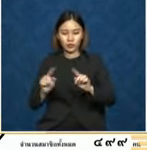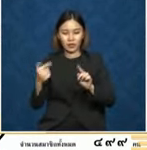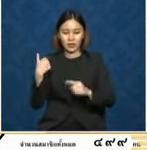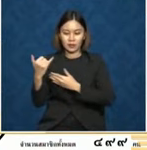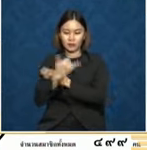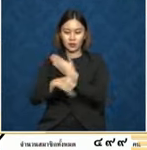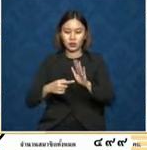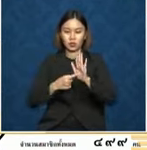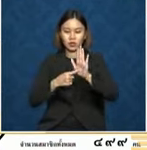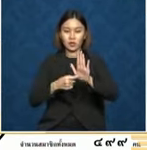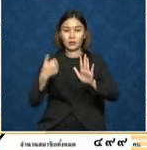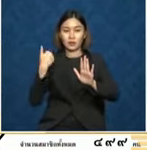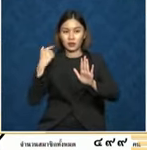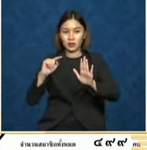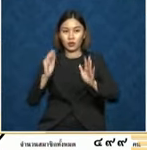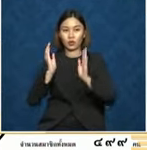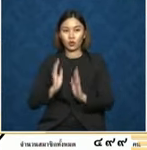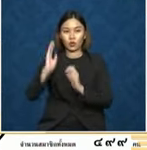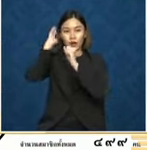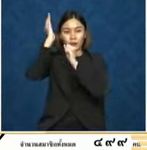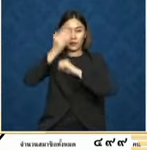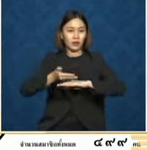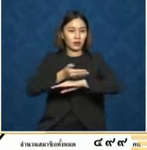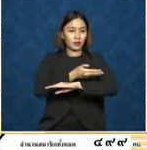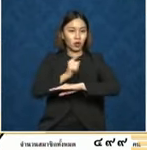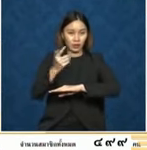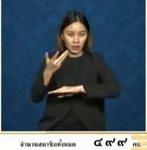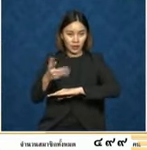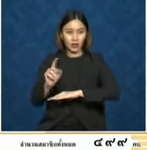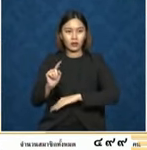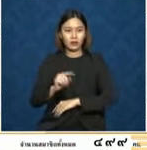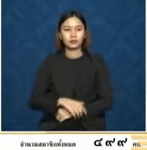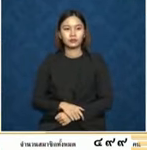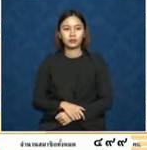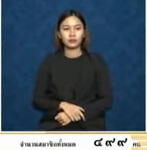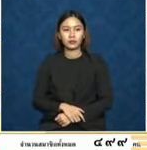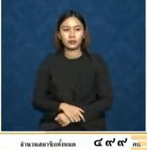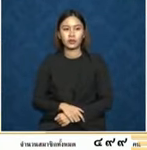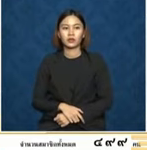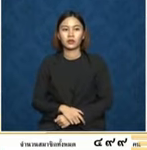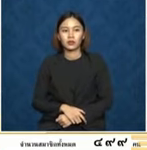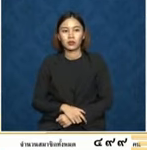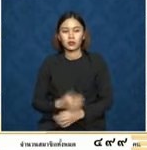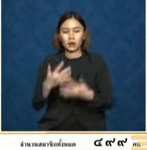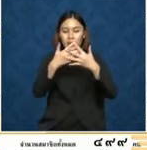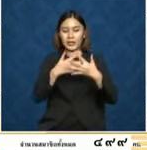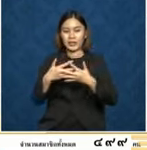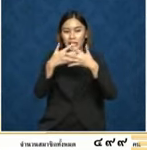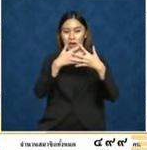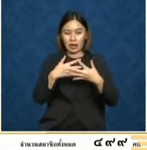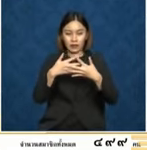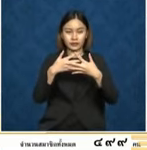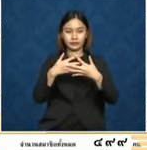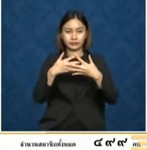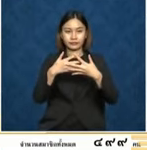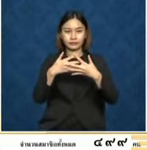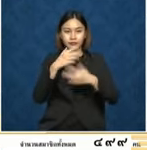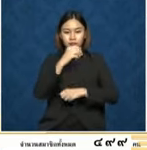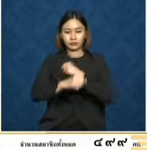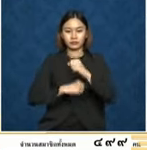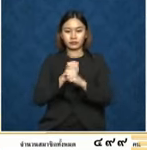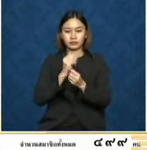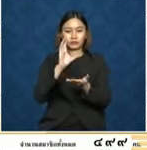เพราะว่ามีผู้อภิปรายก่อนหน้านี้ก็อภิปรายไปแล้วนะครับก็มีประเทศสหรัฐอเมริกาครับใช้ปีงบ